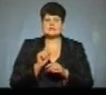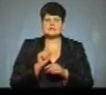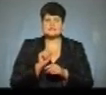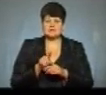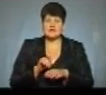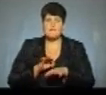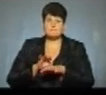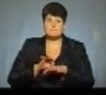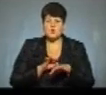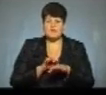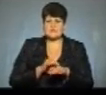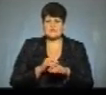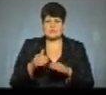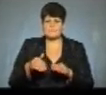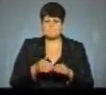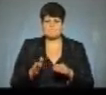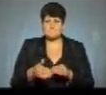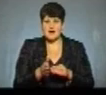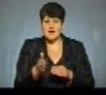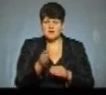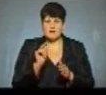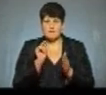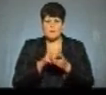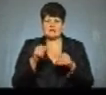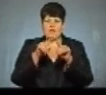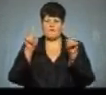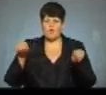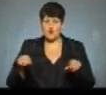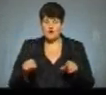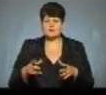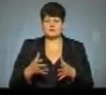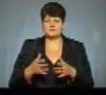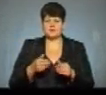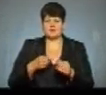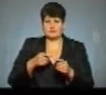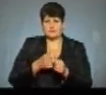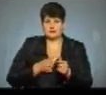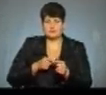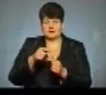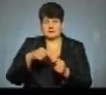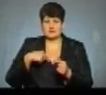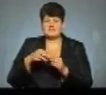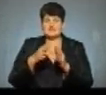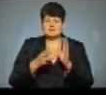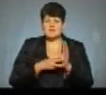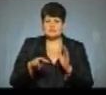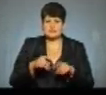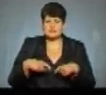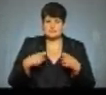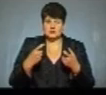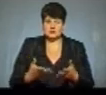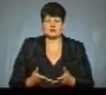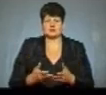поміж фішок, зупинитися біля лінії та попасти м'ячем у ворота. Дистанцію 18 метрів біжить шестикласник 3-ї школи